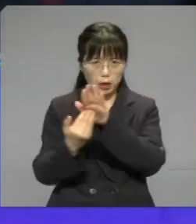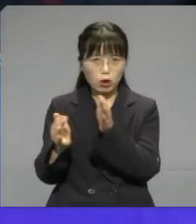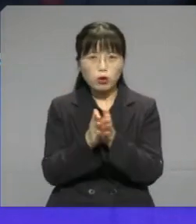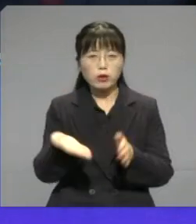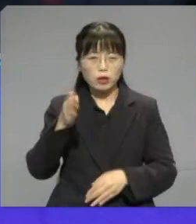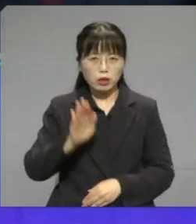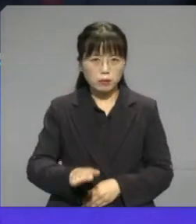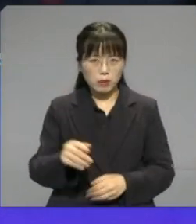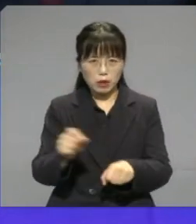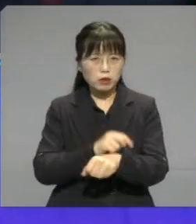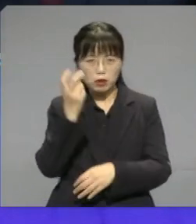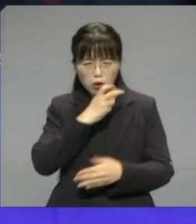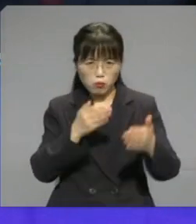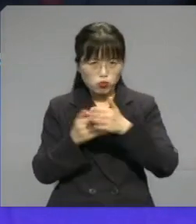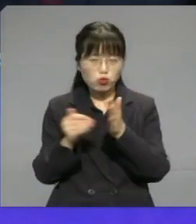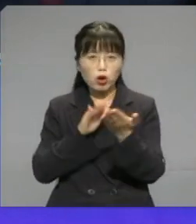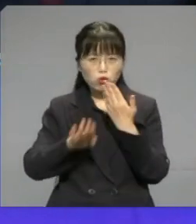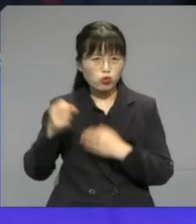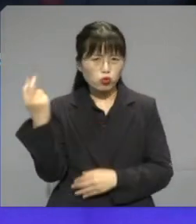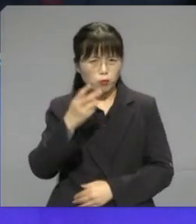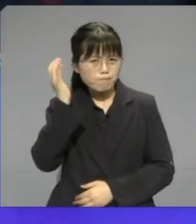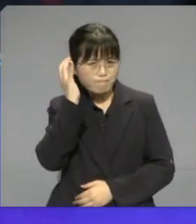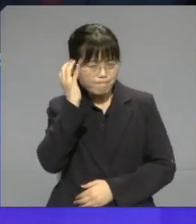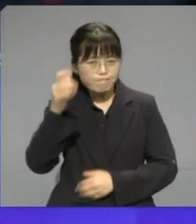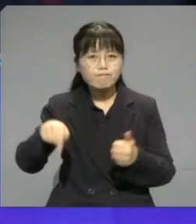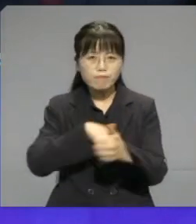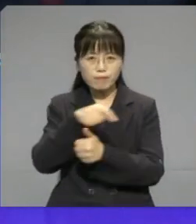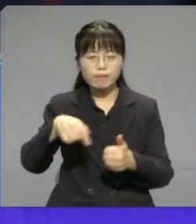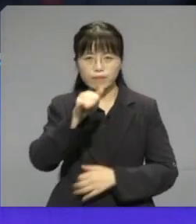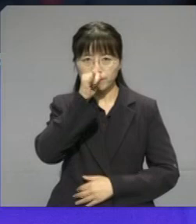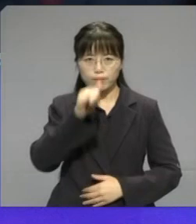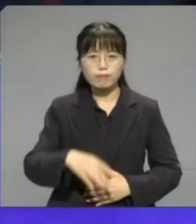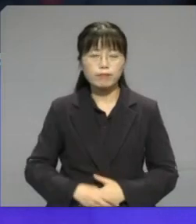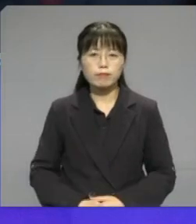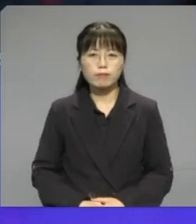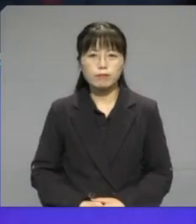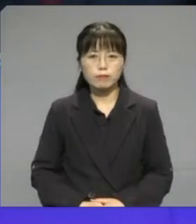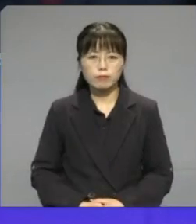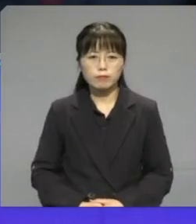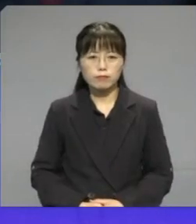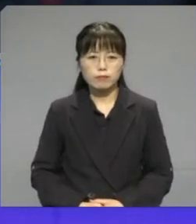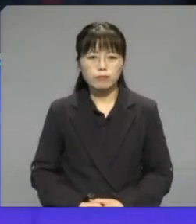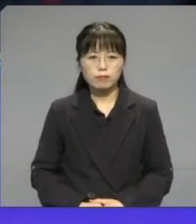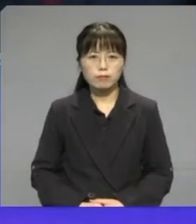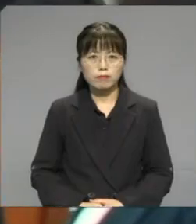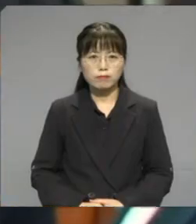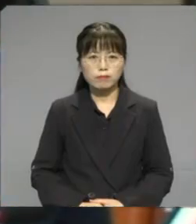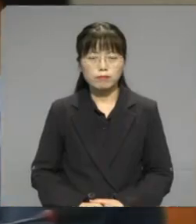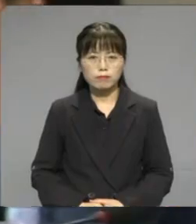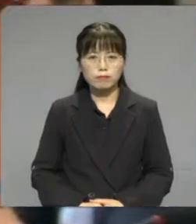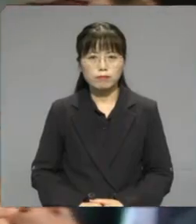나섰지만 특검 부결 후 또다시 곤혹스러운 상황에 놓였습니다. 윤총 기자입니다.